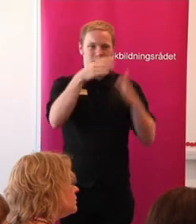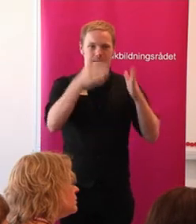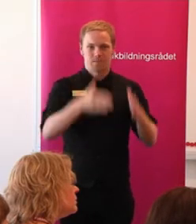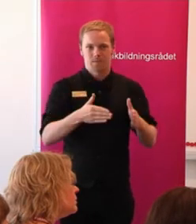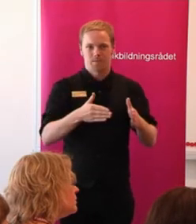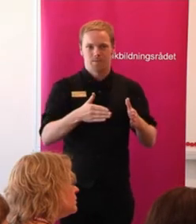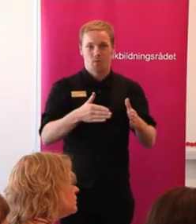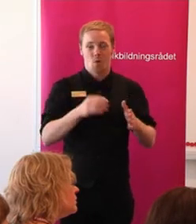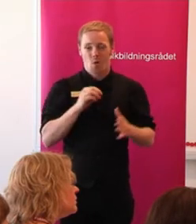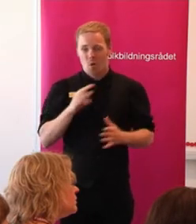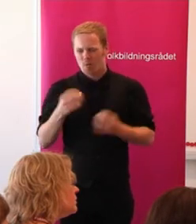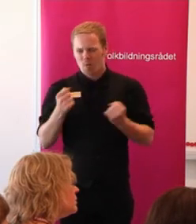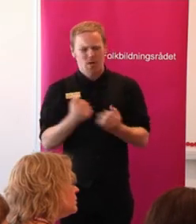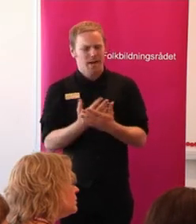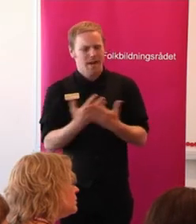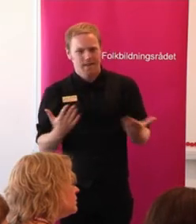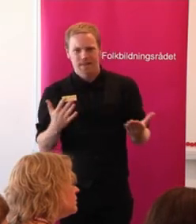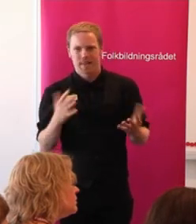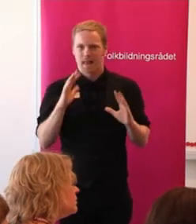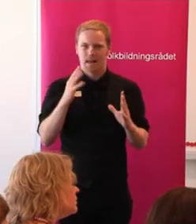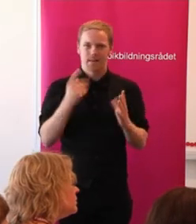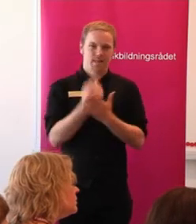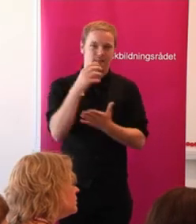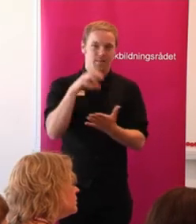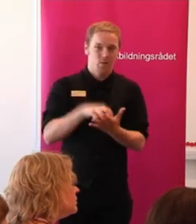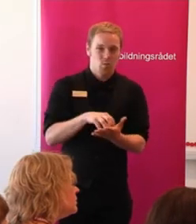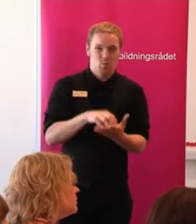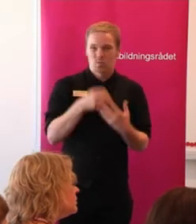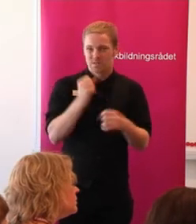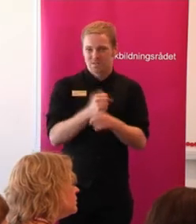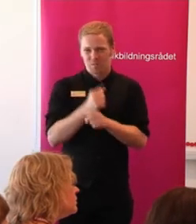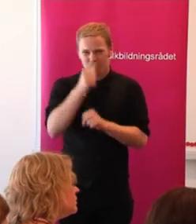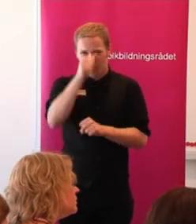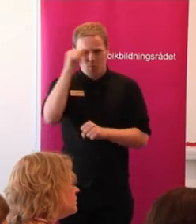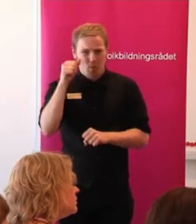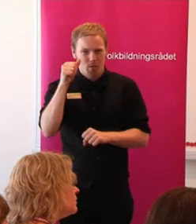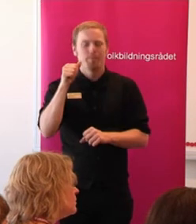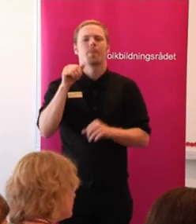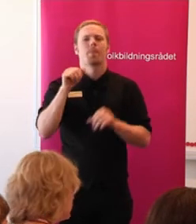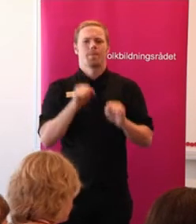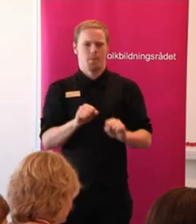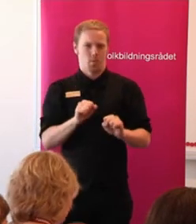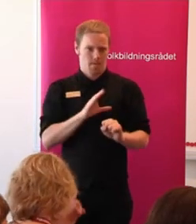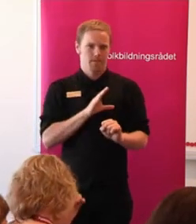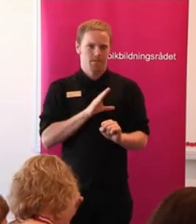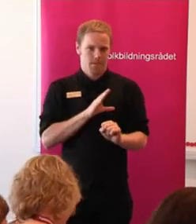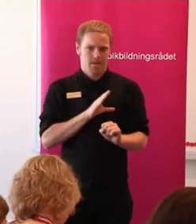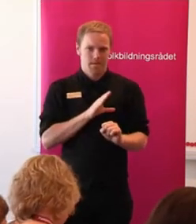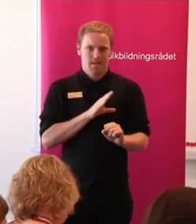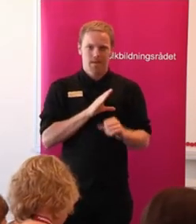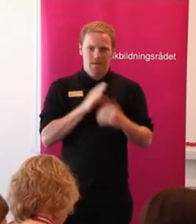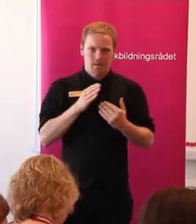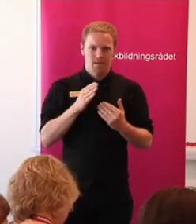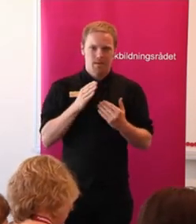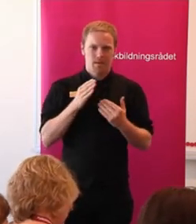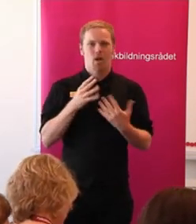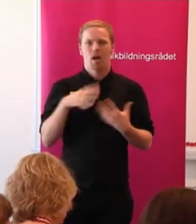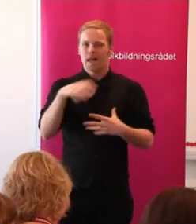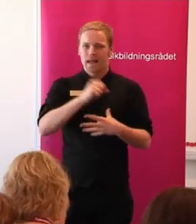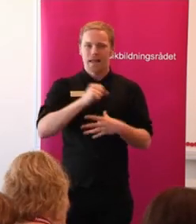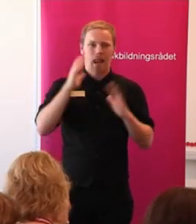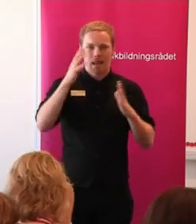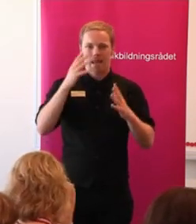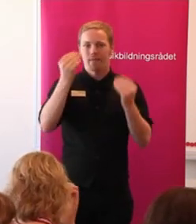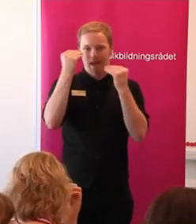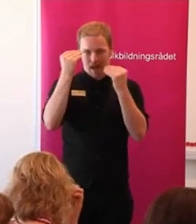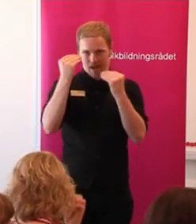inte orkar, man har en livssituation som är oerhört jobbig, så måste det finnas även liksom hela livets lärande, hur